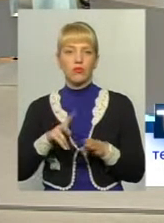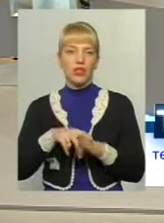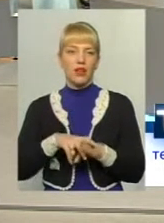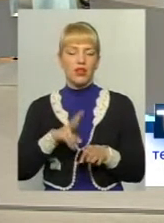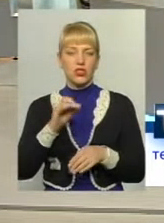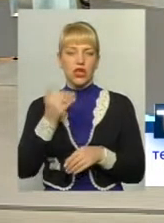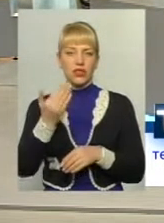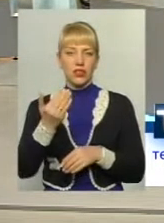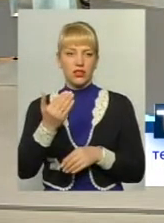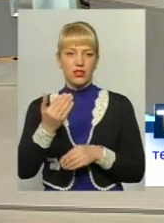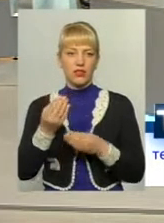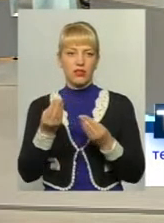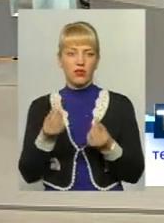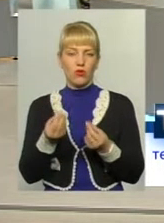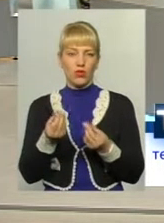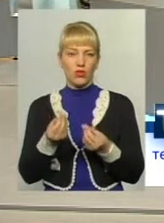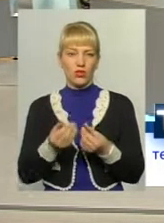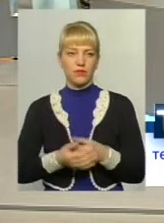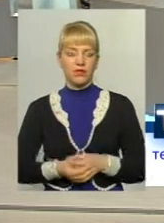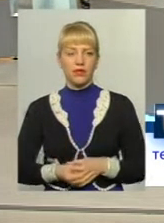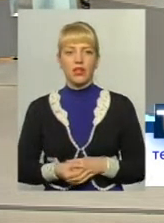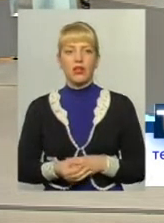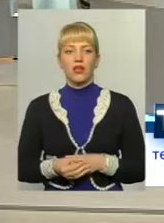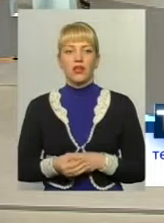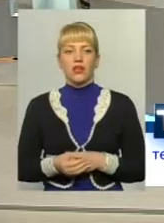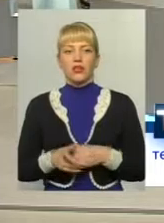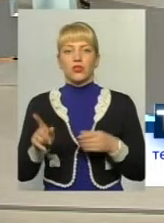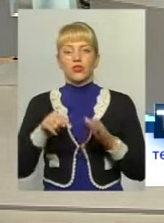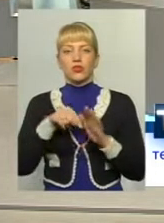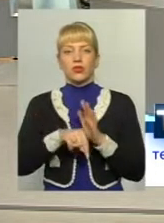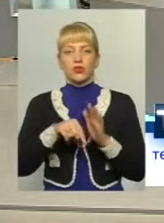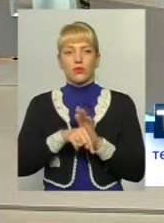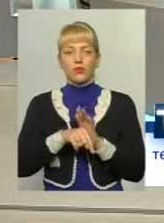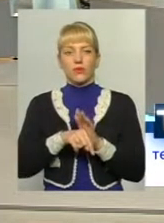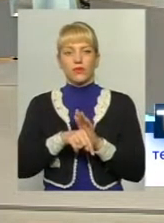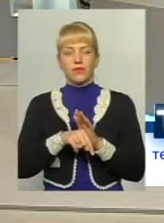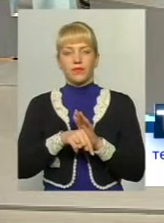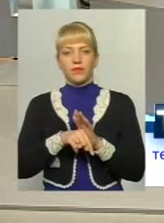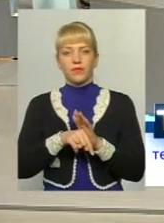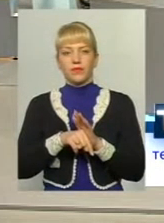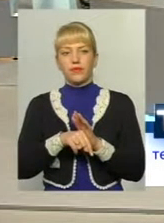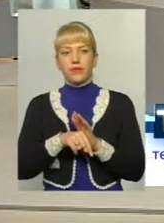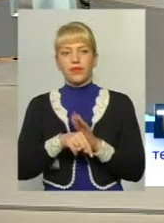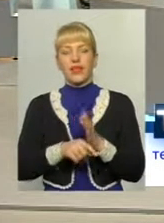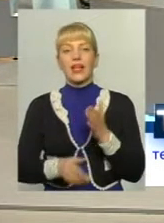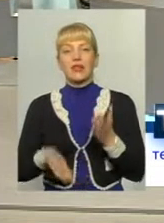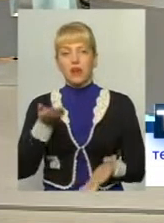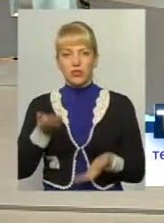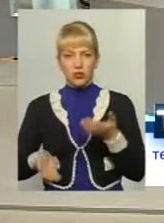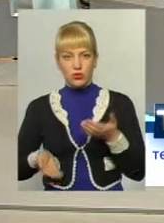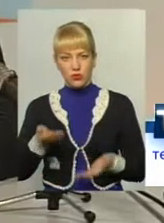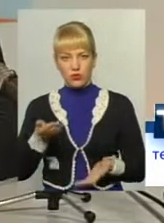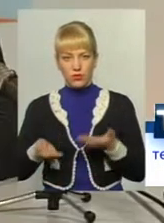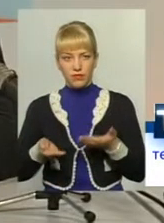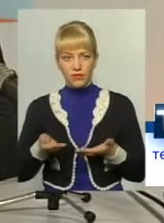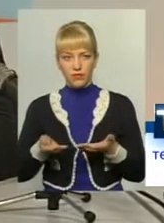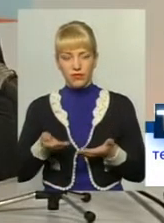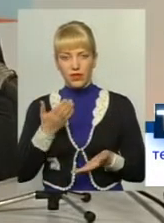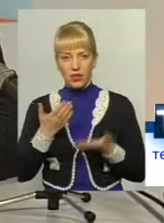сюжеті було видно, що більшість будівель в нас потребують капітального ремонту, і люди не хочуть брати на себе таку